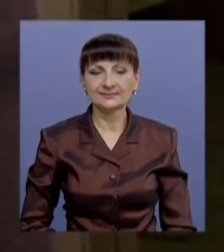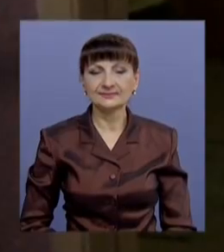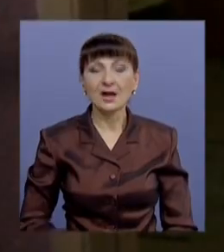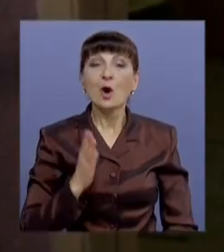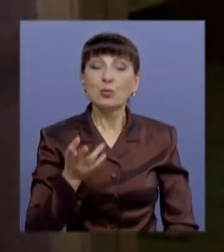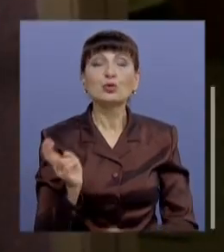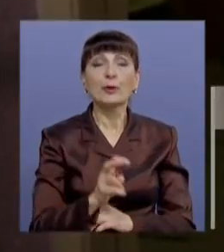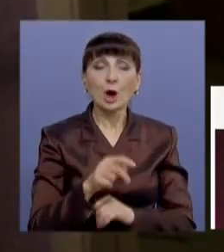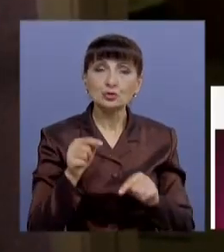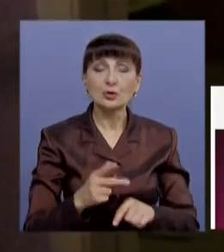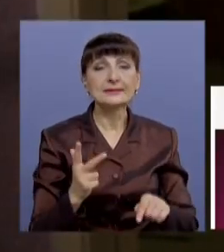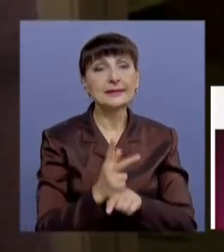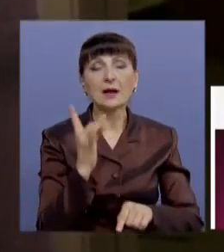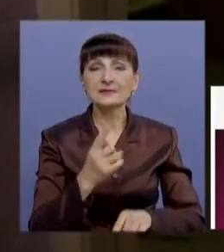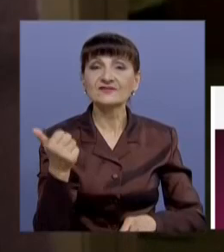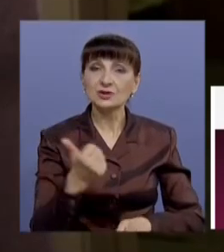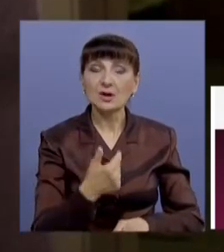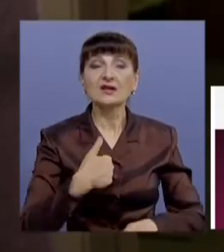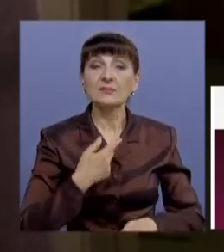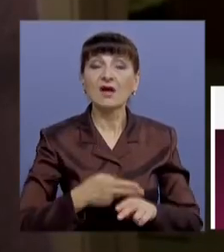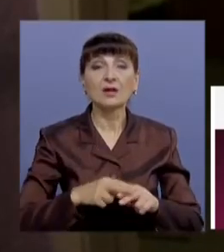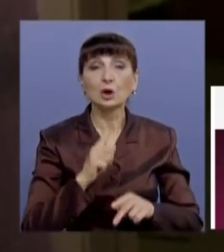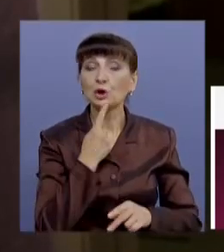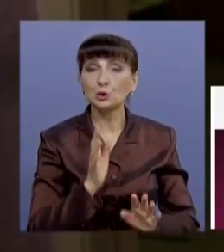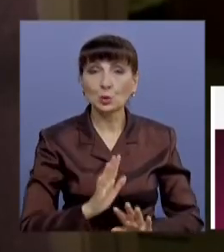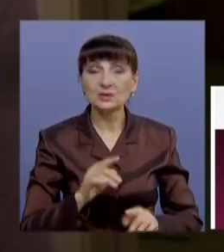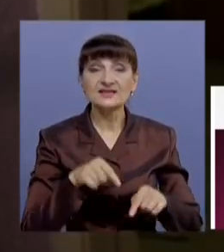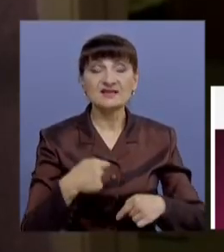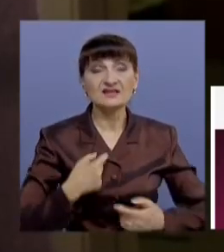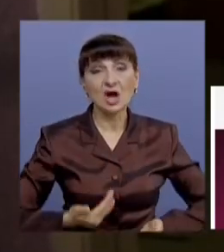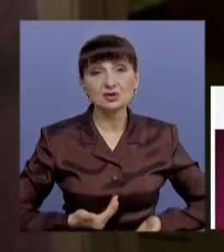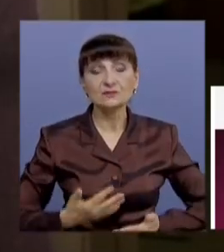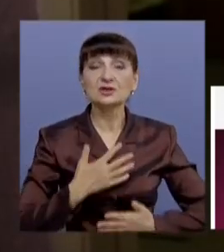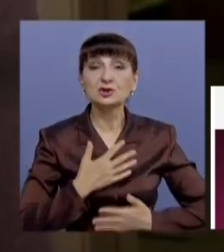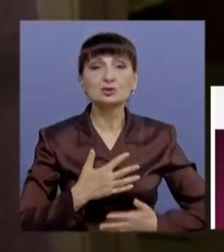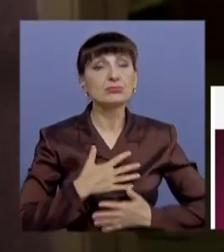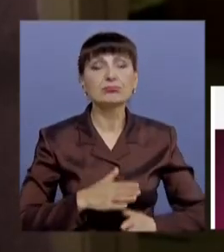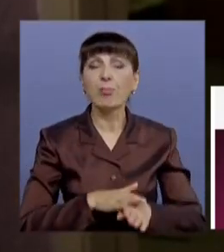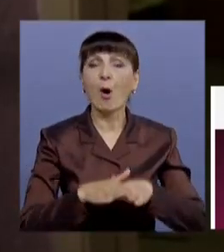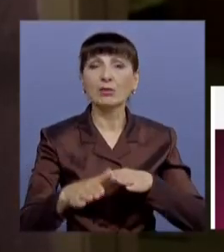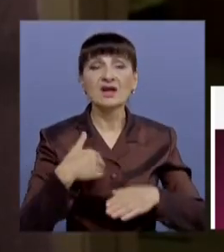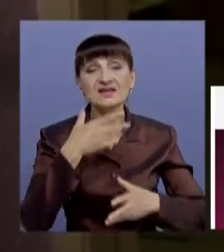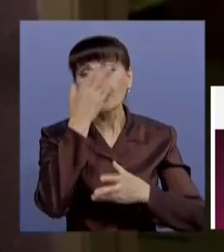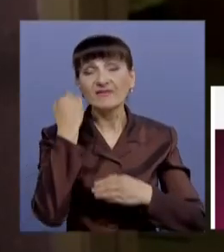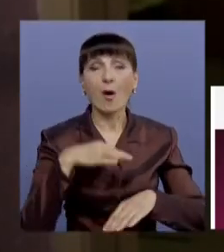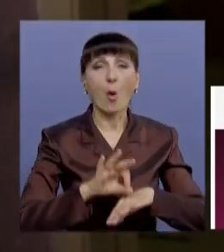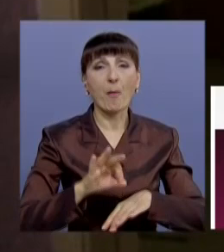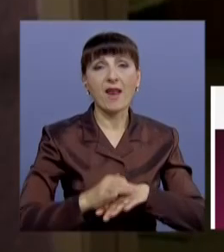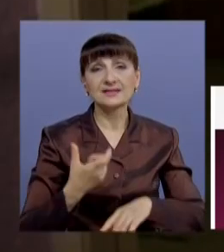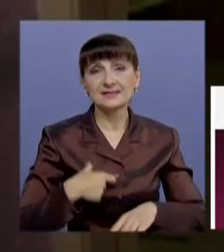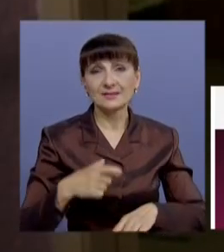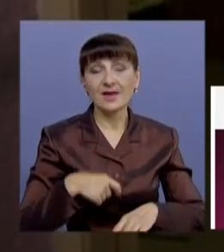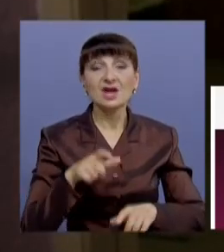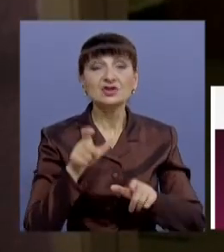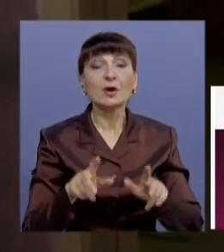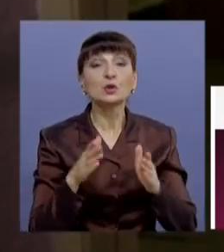Буду приходить сюда 3 раза в неделю. Для меня это несложно, ведь здесь я живу и дышу полной грудью, забываю о недуге. Человек,